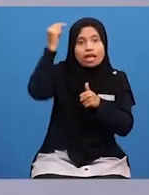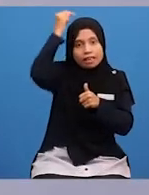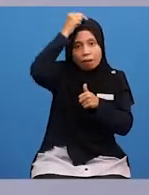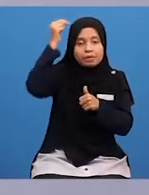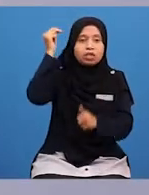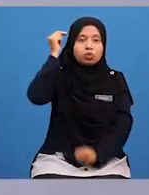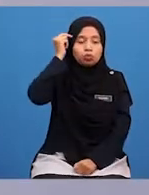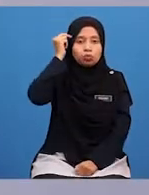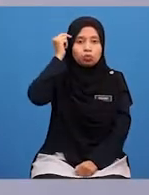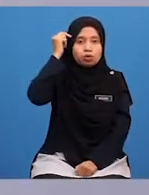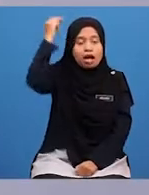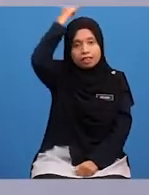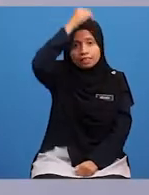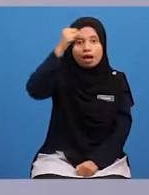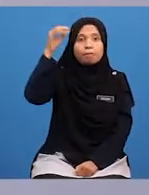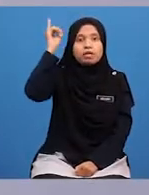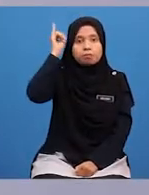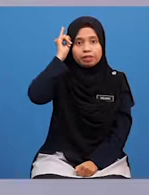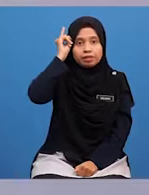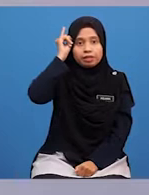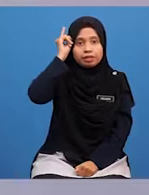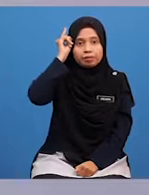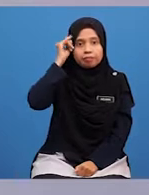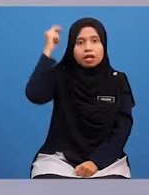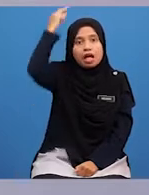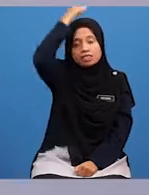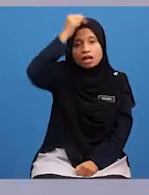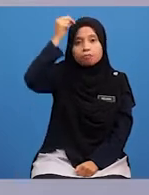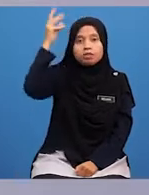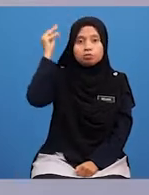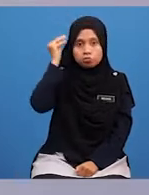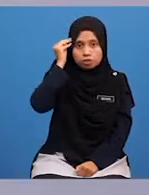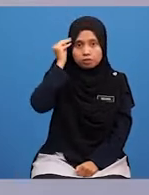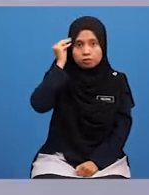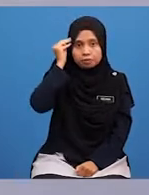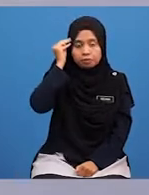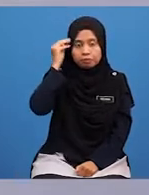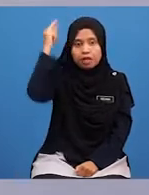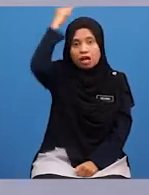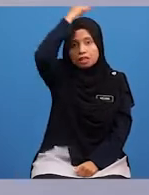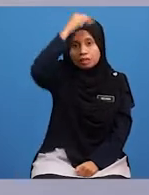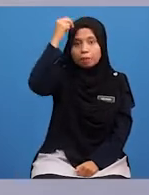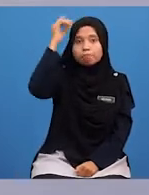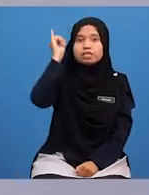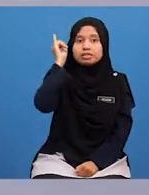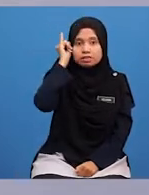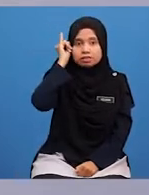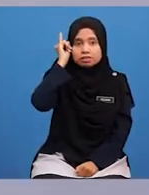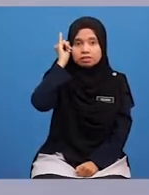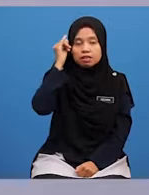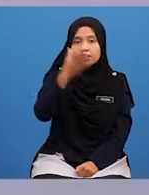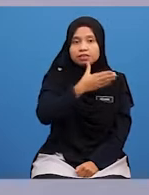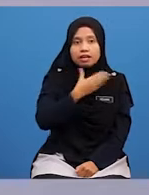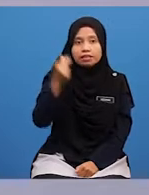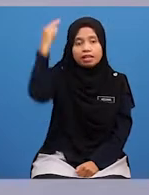alaihi salam, Nabi Ibrahim alaihi salam, Nabi Musa alaihi salam, Nabi Isa alaihi